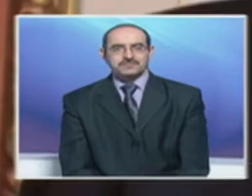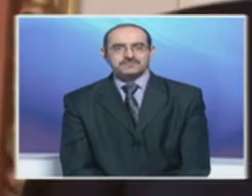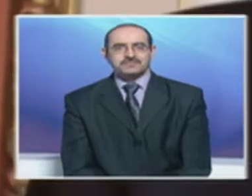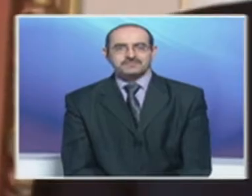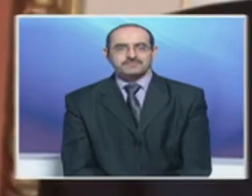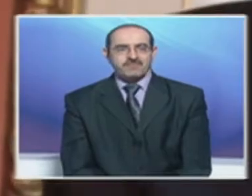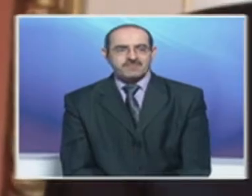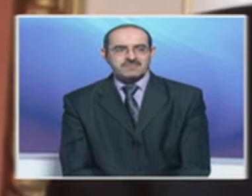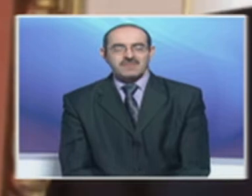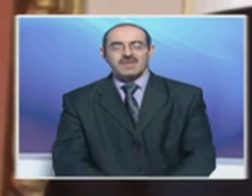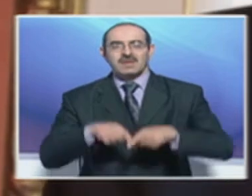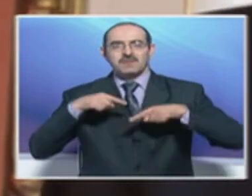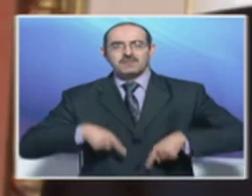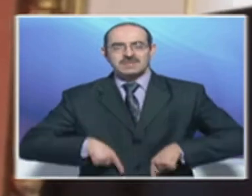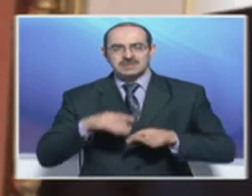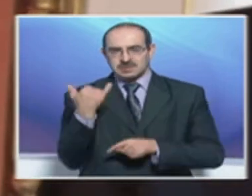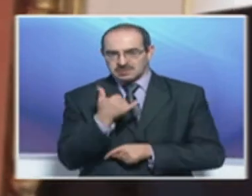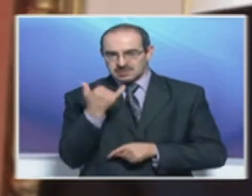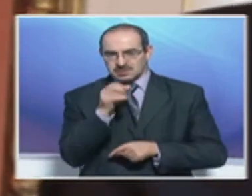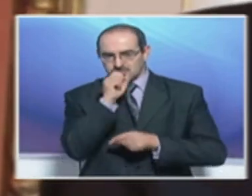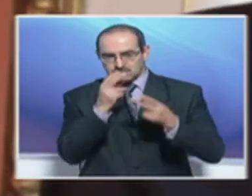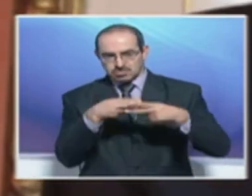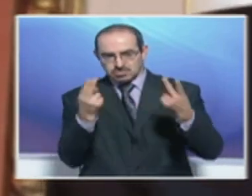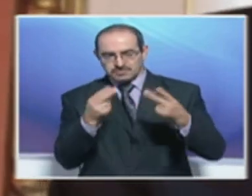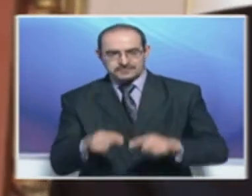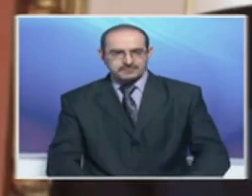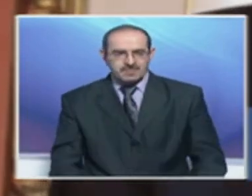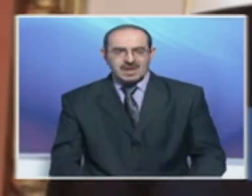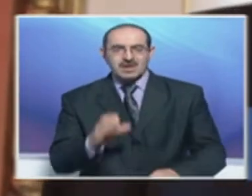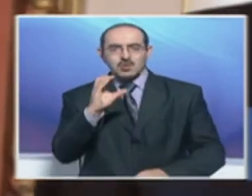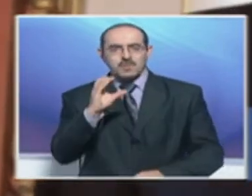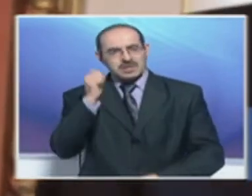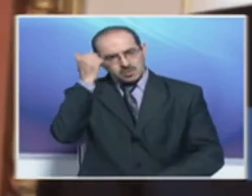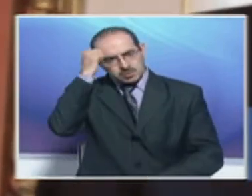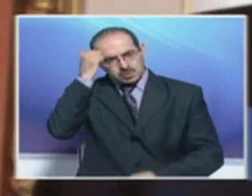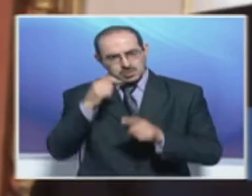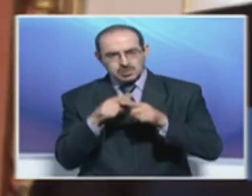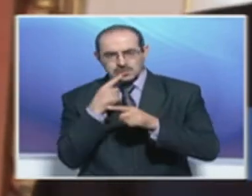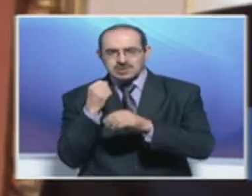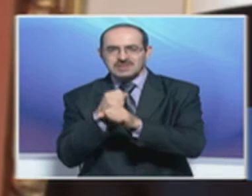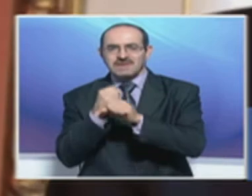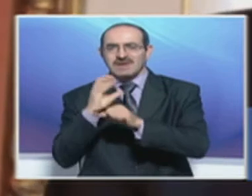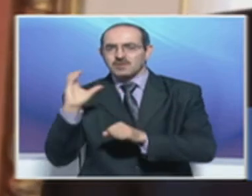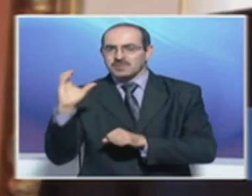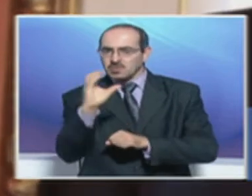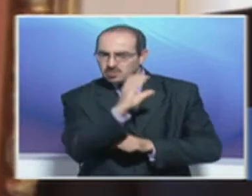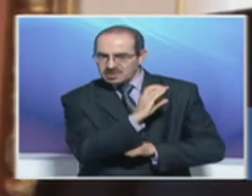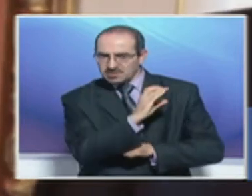اللجنة اطلعت على الأعمال اللي قامت به اللجان الفرعية،